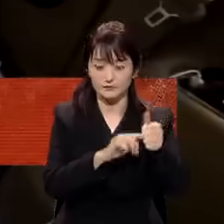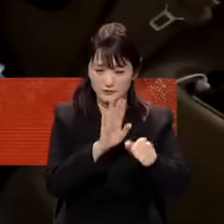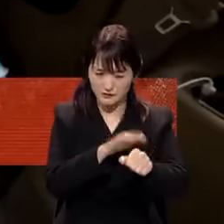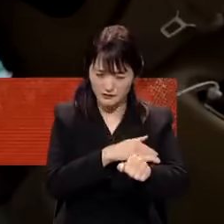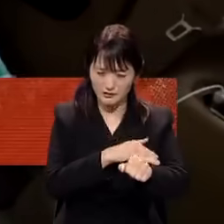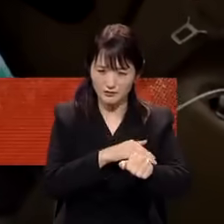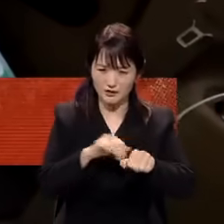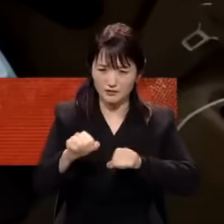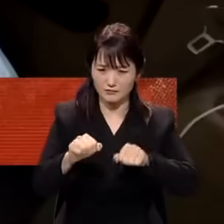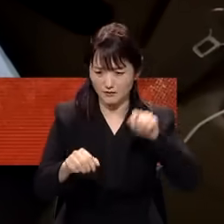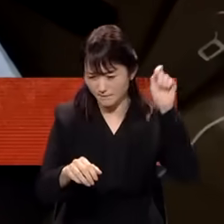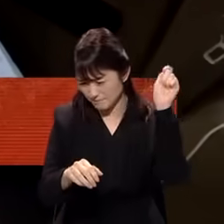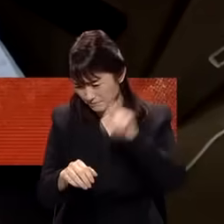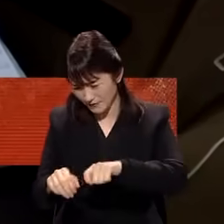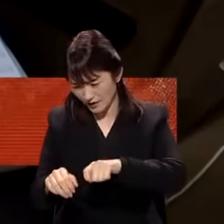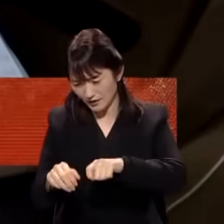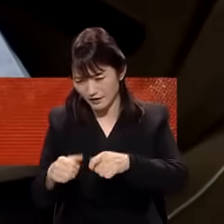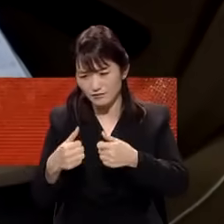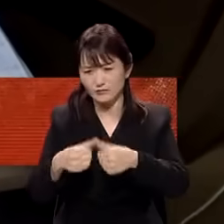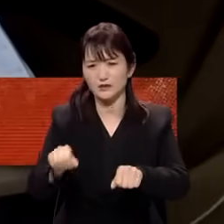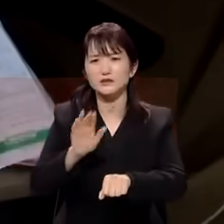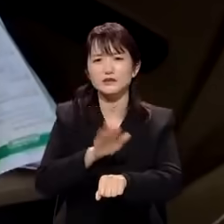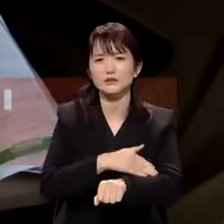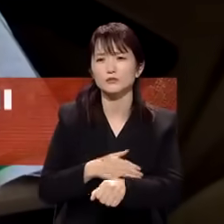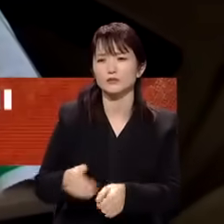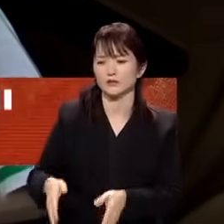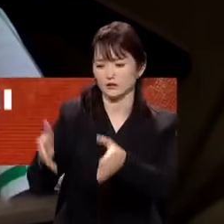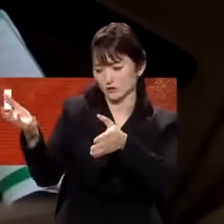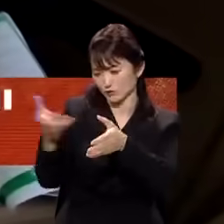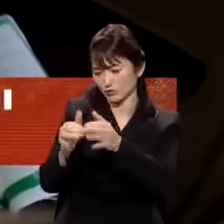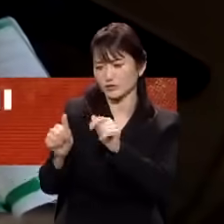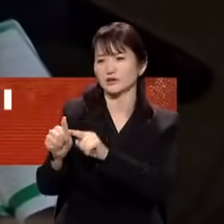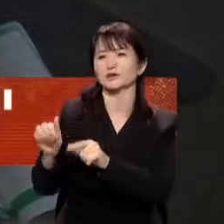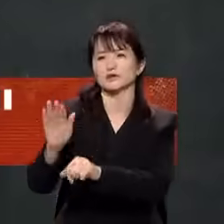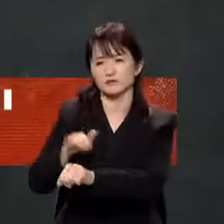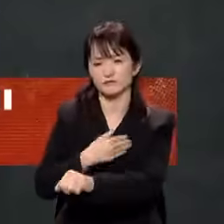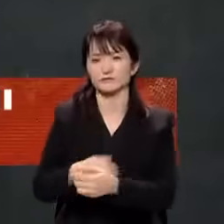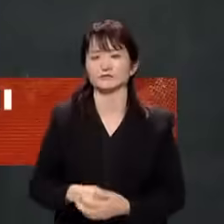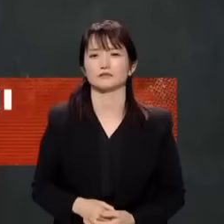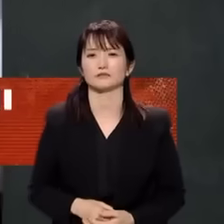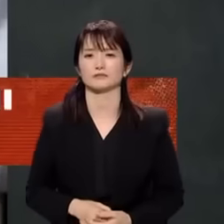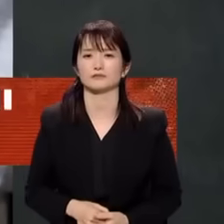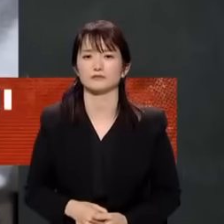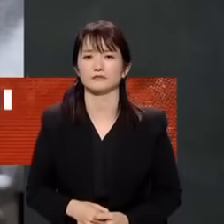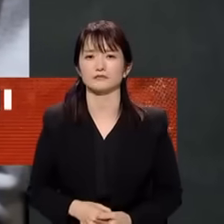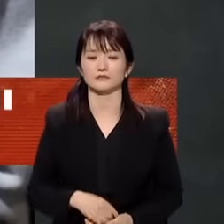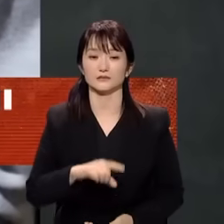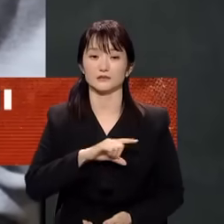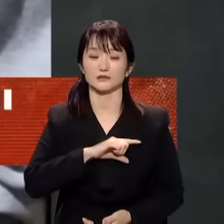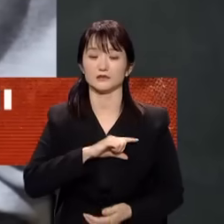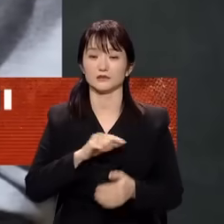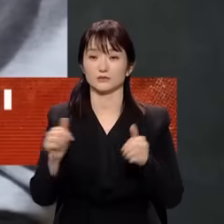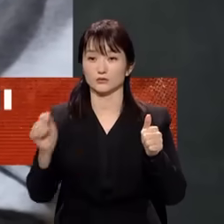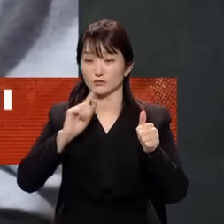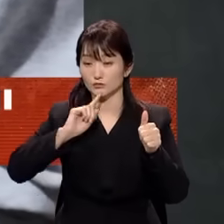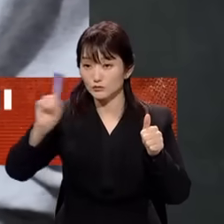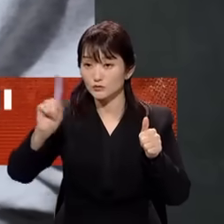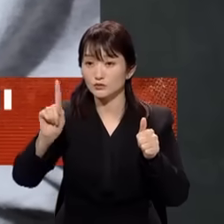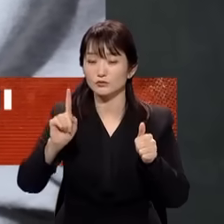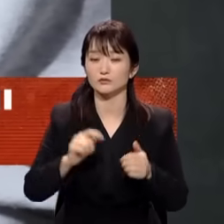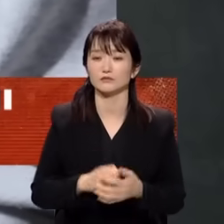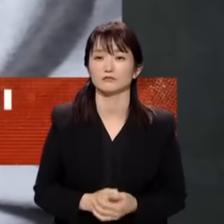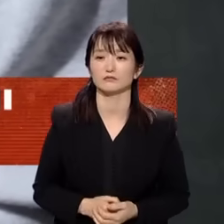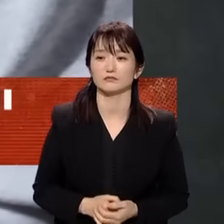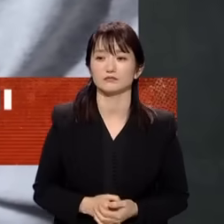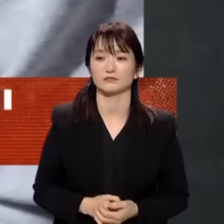잘못이긴 하지만 세입자분도 너무한 거 아니냐라는 그런 말씀을 하고 계시고 명도소송이나 이런 것들이 그러니까 법도 예정 못한 정도로